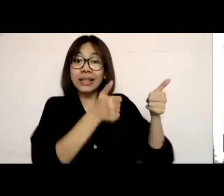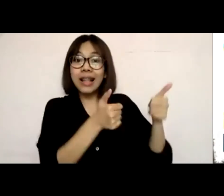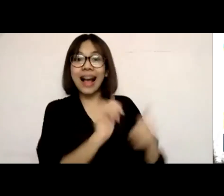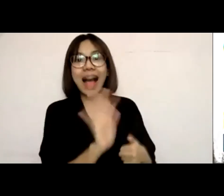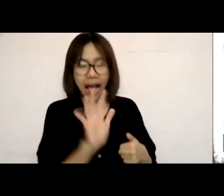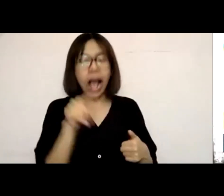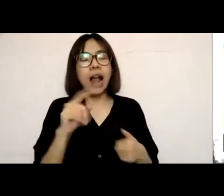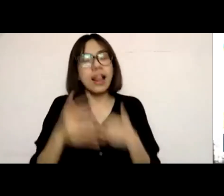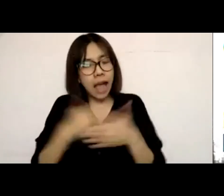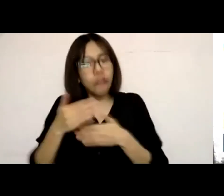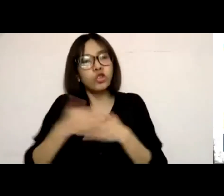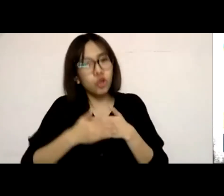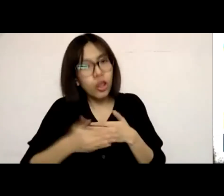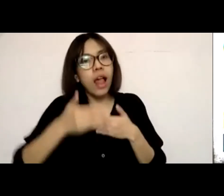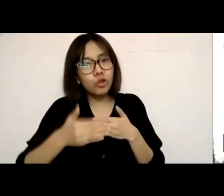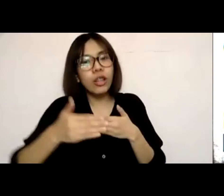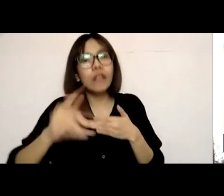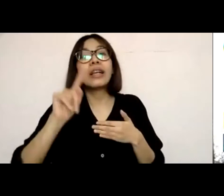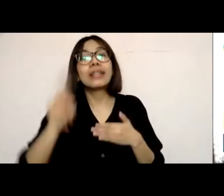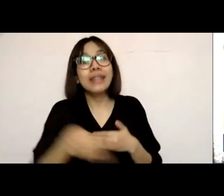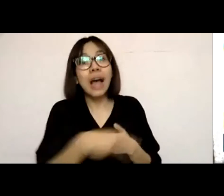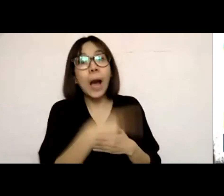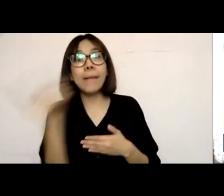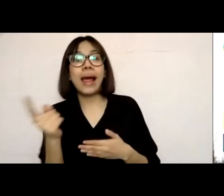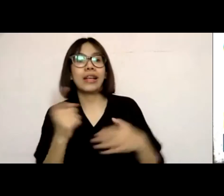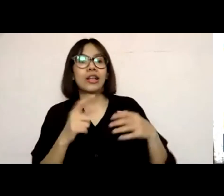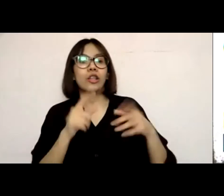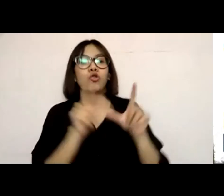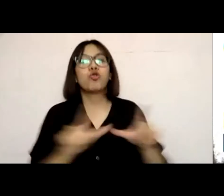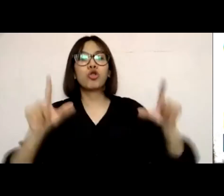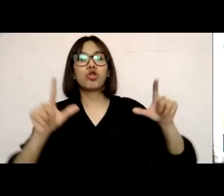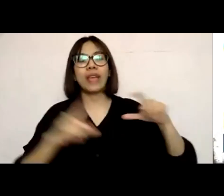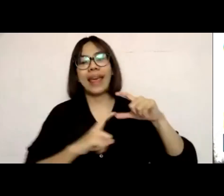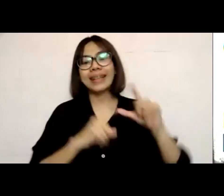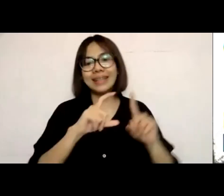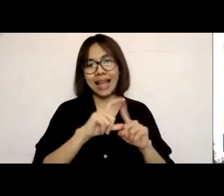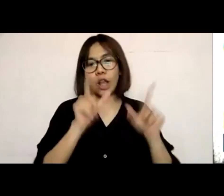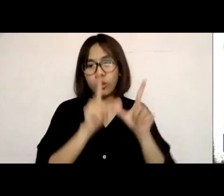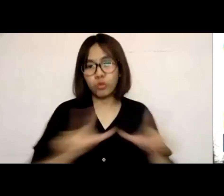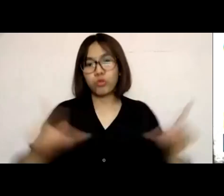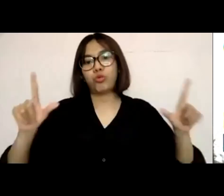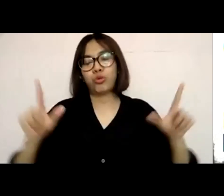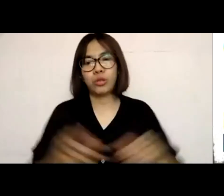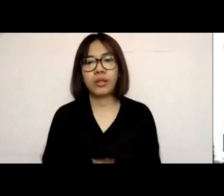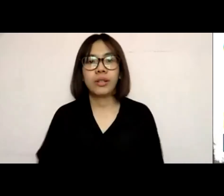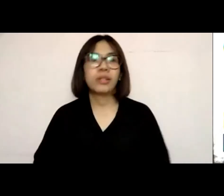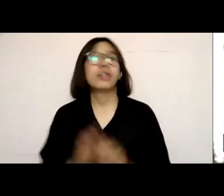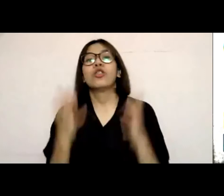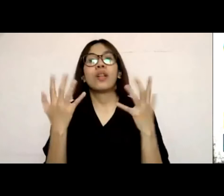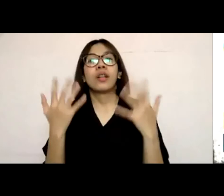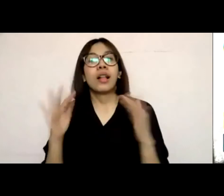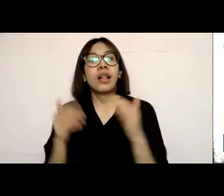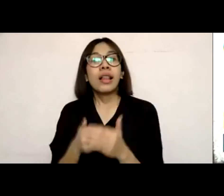berikutnya sampai akhirnya mereka lulus dari sekolah dasar. Nah, kemudian di proses selanjutnya di kelas